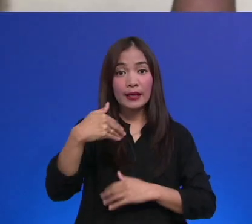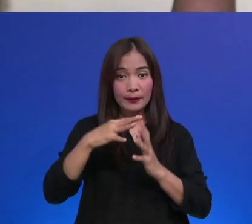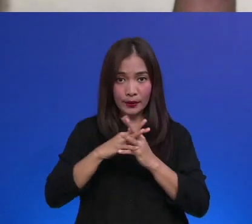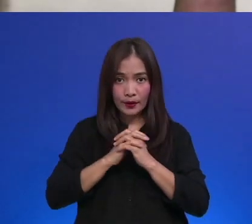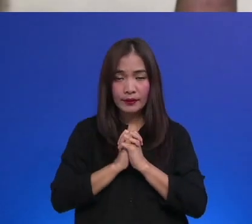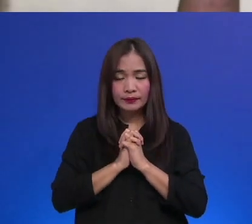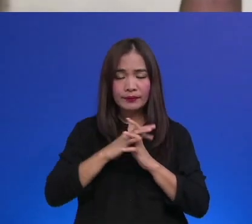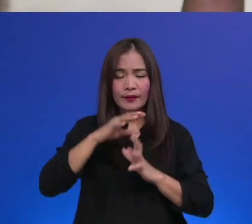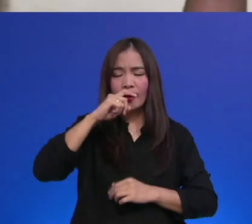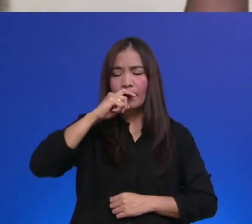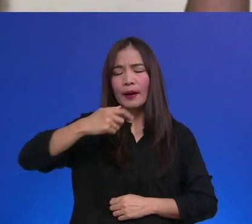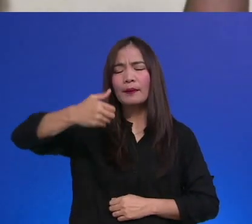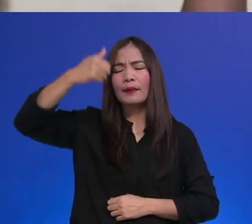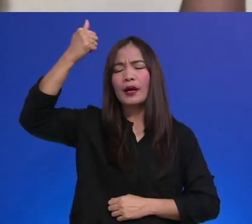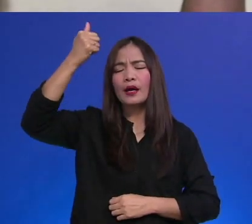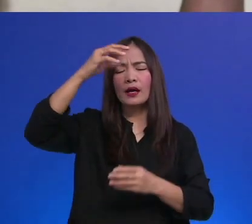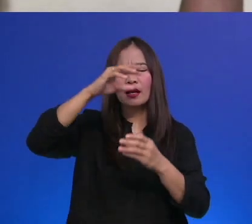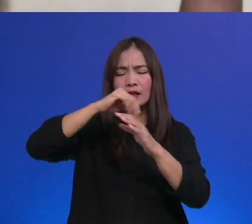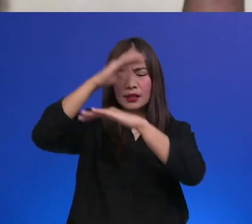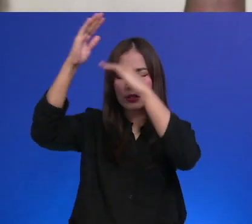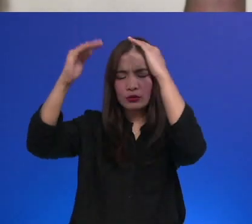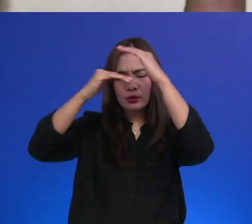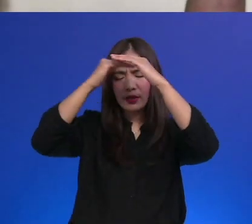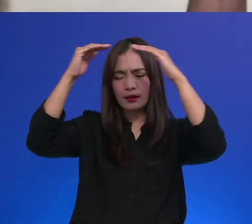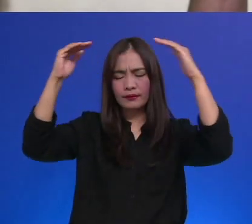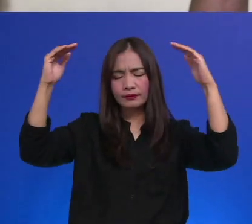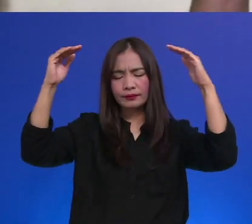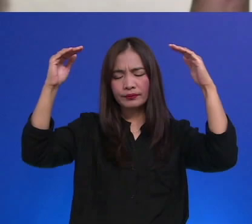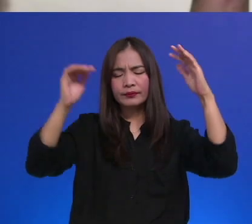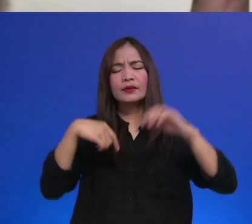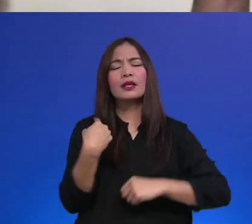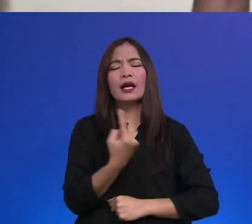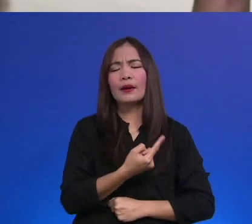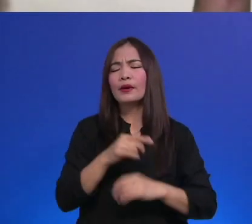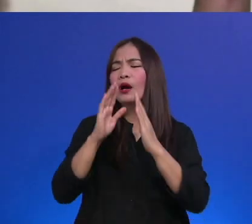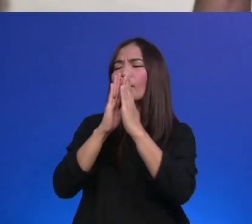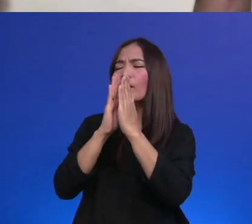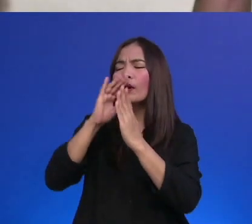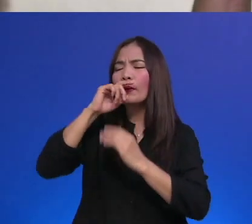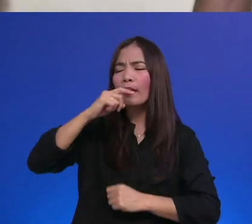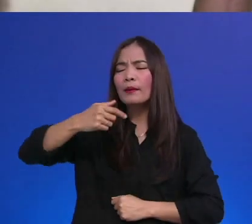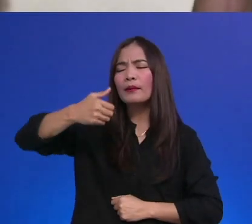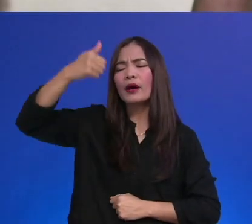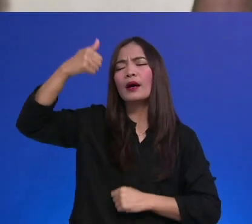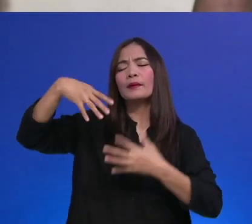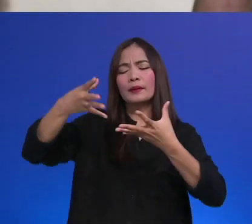Bapak di dalam surga kami mohon Bapa memberikan